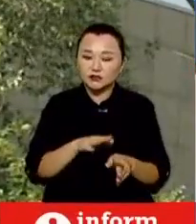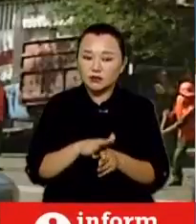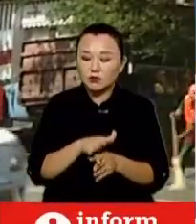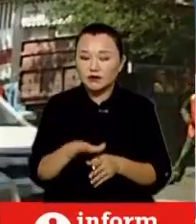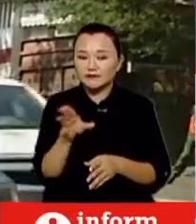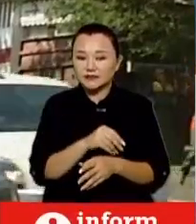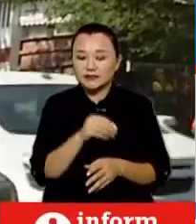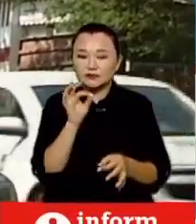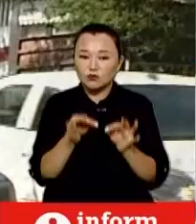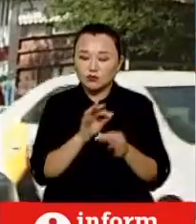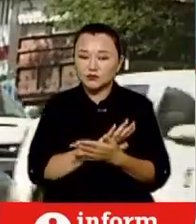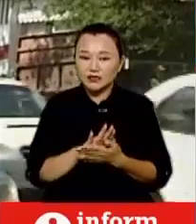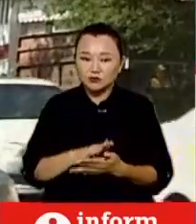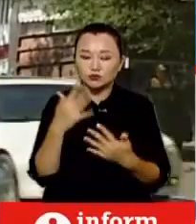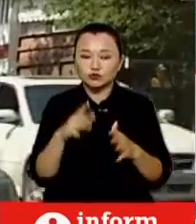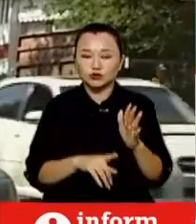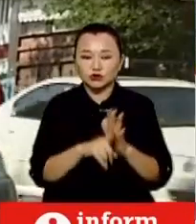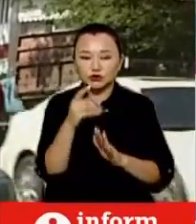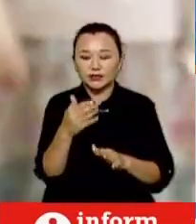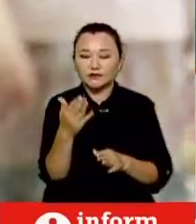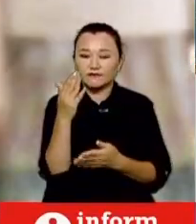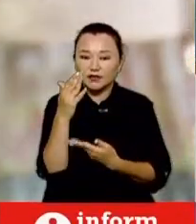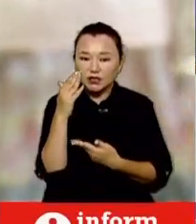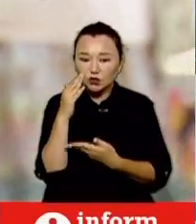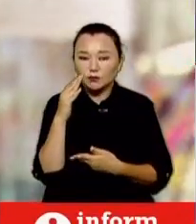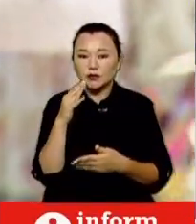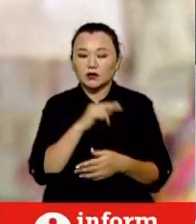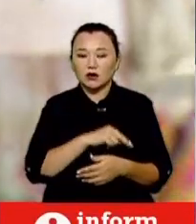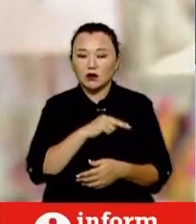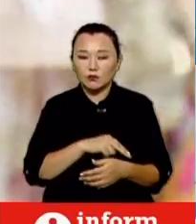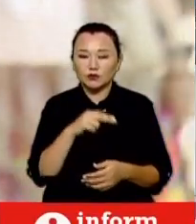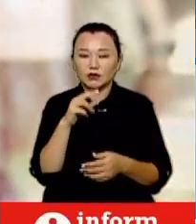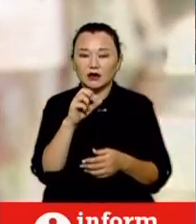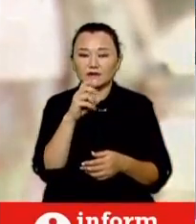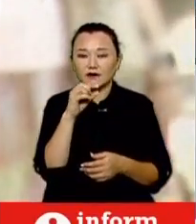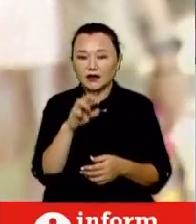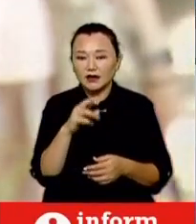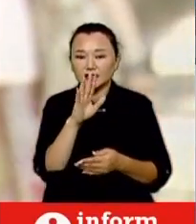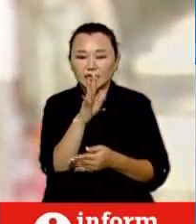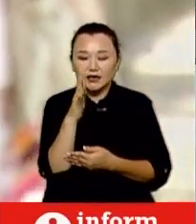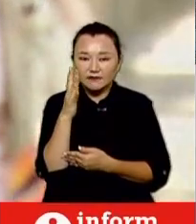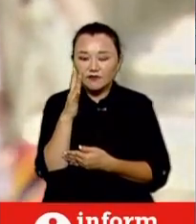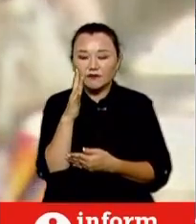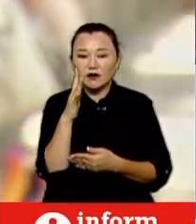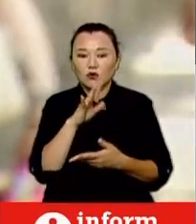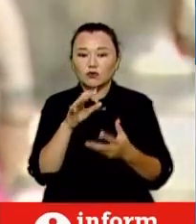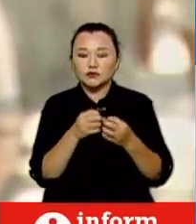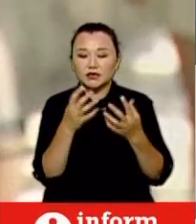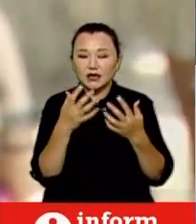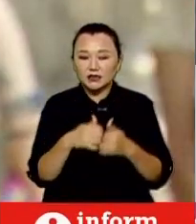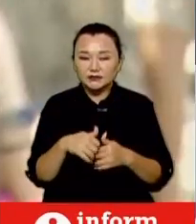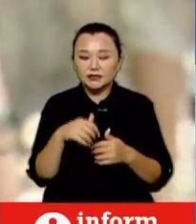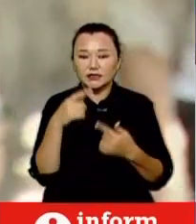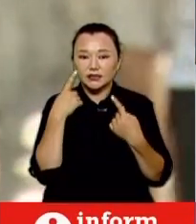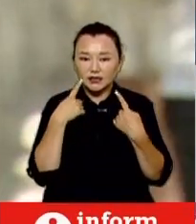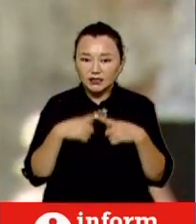всех саннорм уже приступили к их вырубке. Производится работа по вырубке аварийных деревьев. Общее количество задействованной